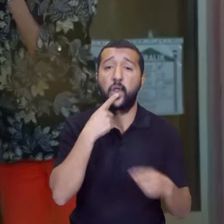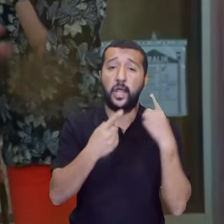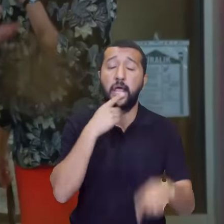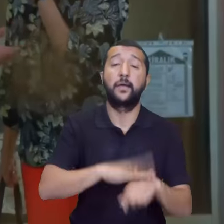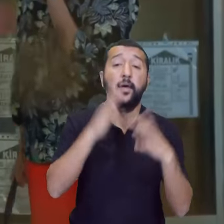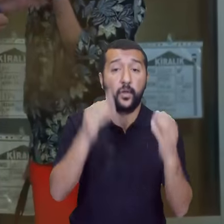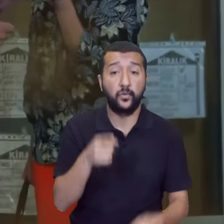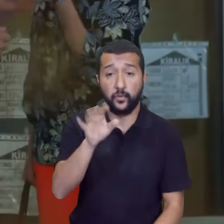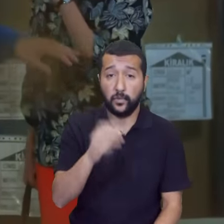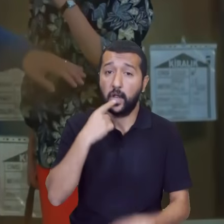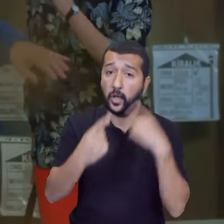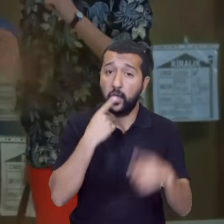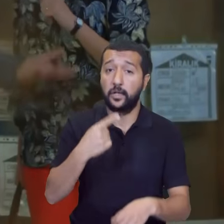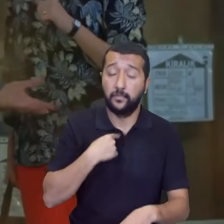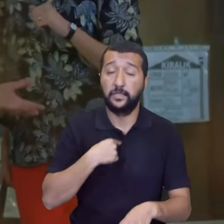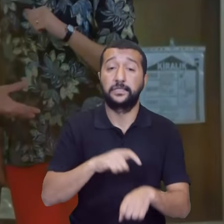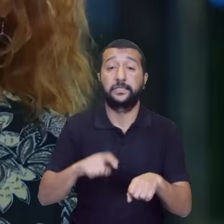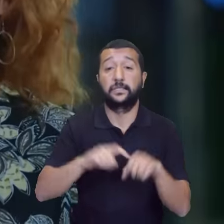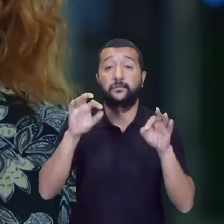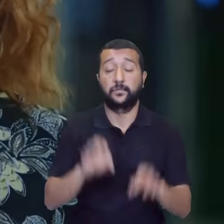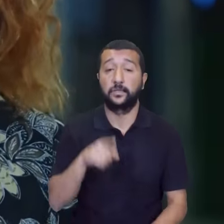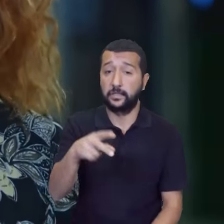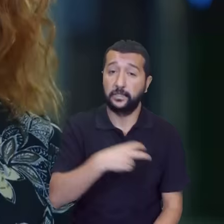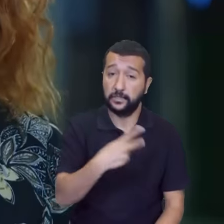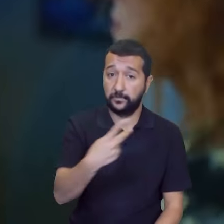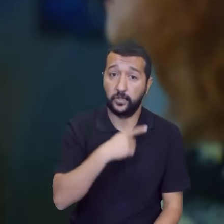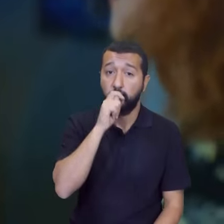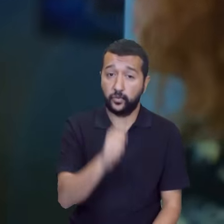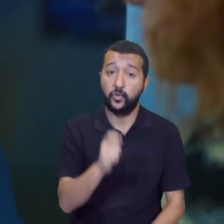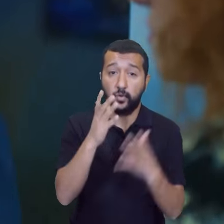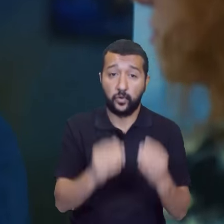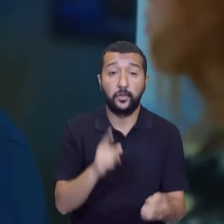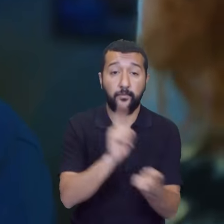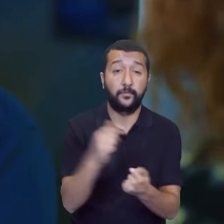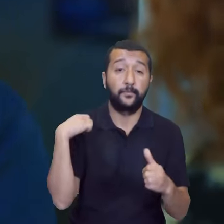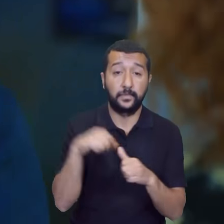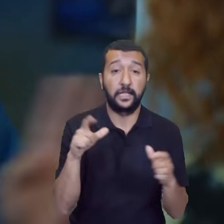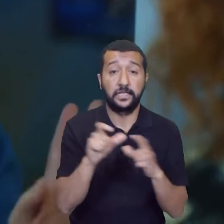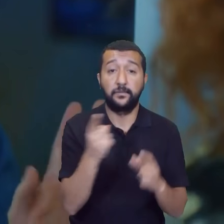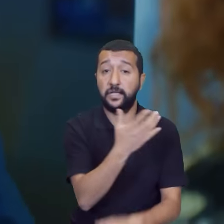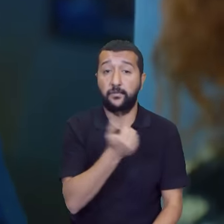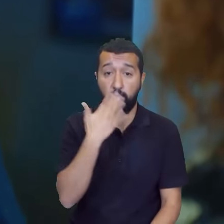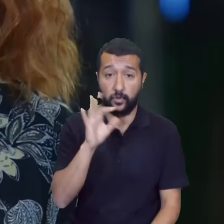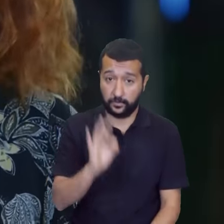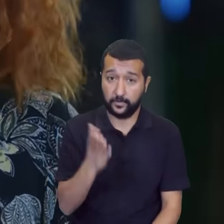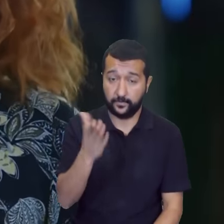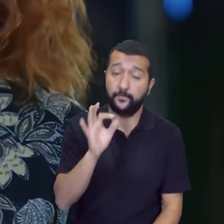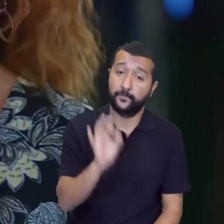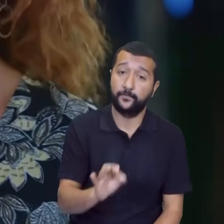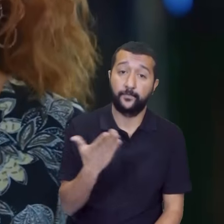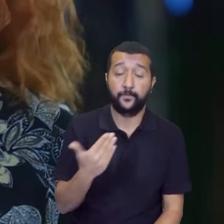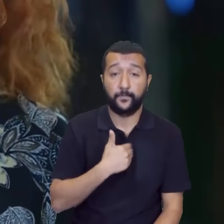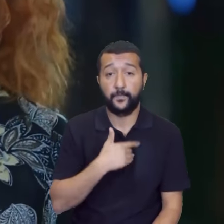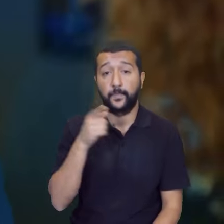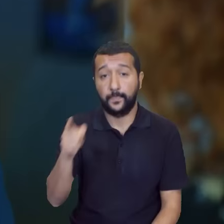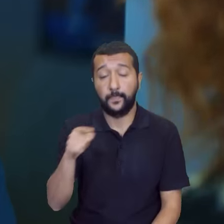aşkım ya. Ne olursun bak, sen öyle konuşunca benim ürtüker oluyor ya. Aşkım, ikimize söz verdik birbirimize. Bir daha Şener'den bir şey almak yok. Değil mi? Evet